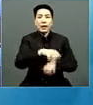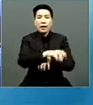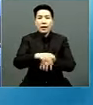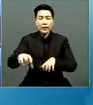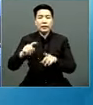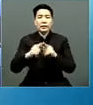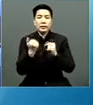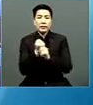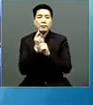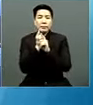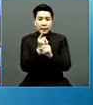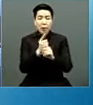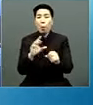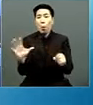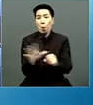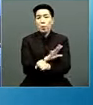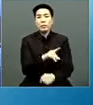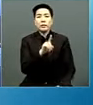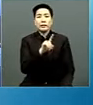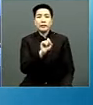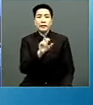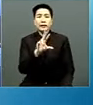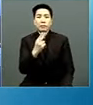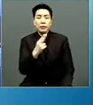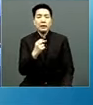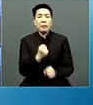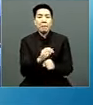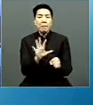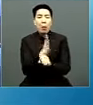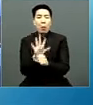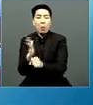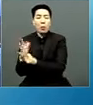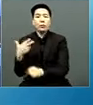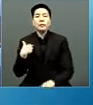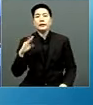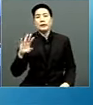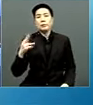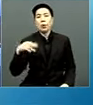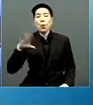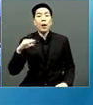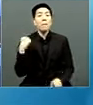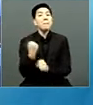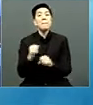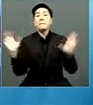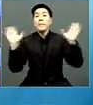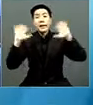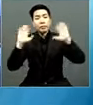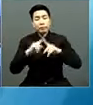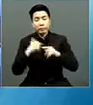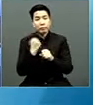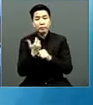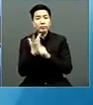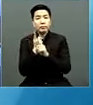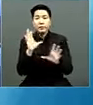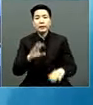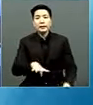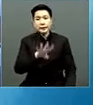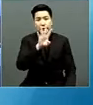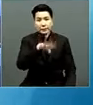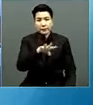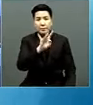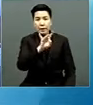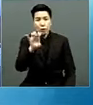ฏิบัติตามมาตรการครบเนี่ย 130,000 กว่าแห่งไม่ครบนี่ 40,000 กว่าไม่ปฏิบัติตามมาตรการอยู่